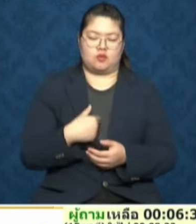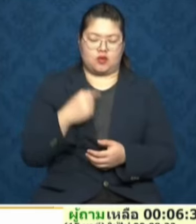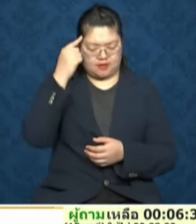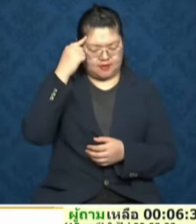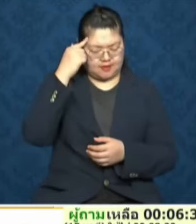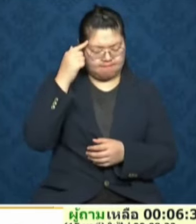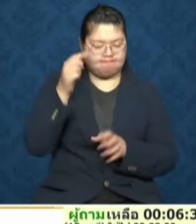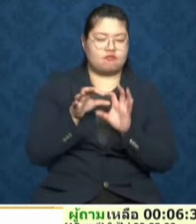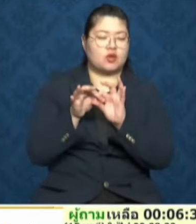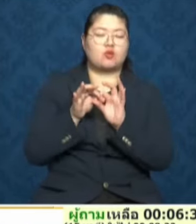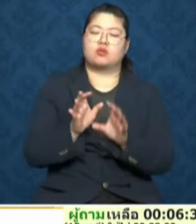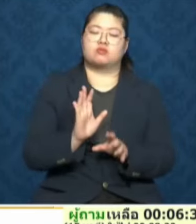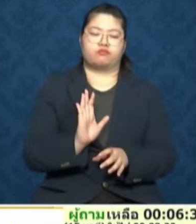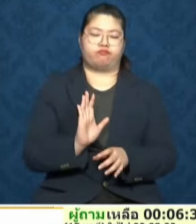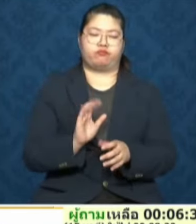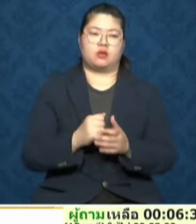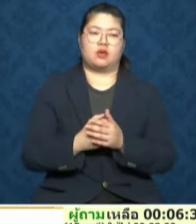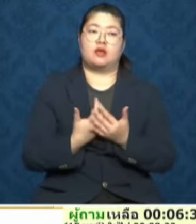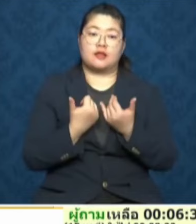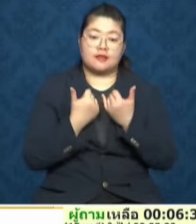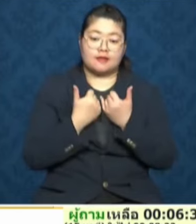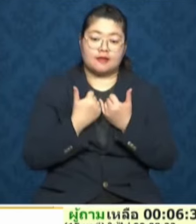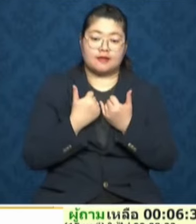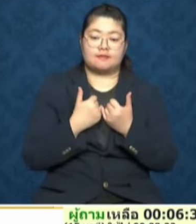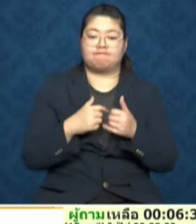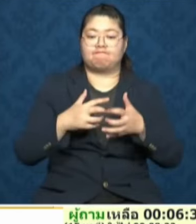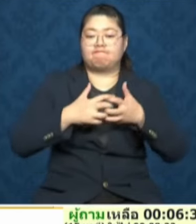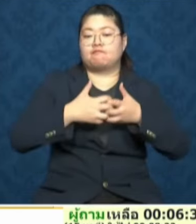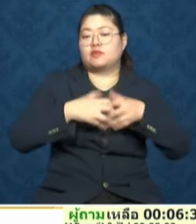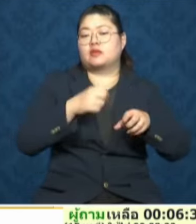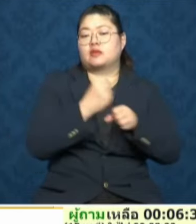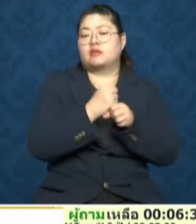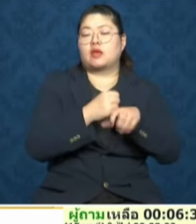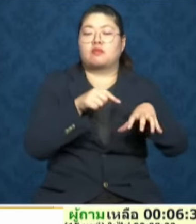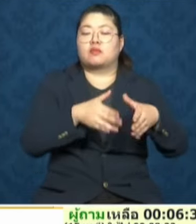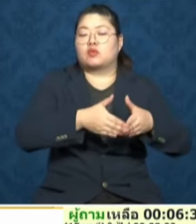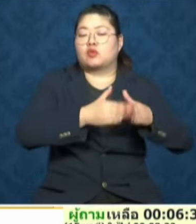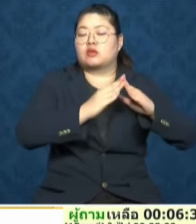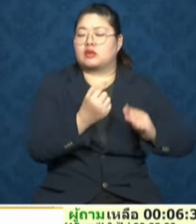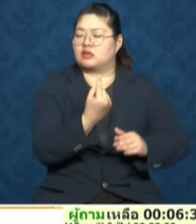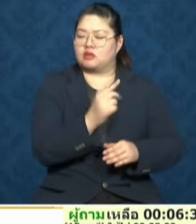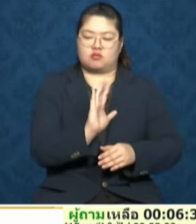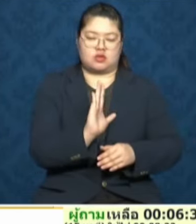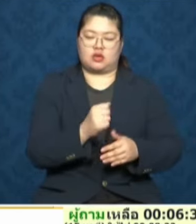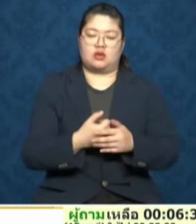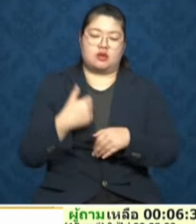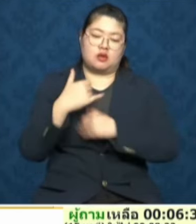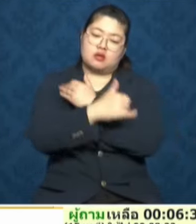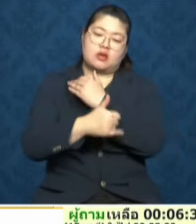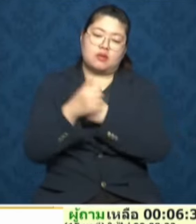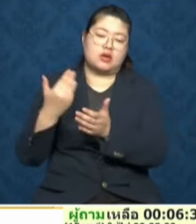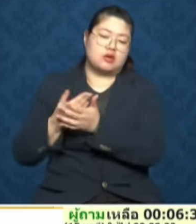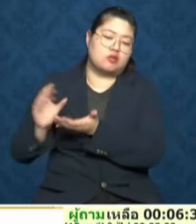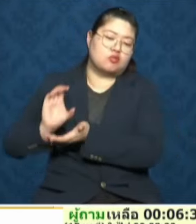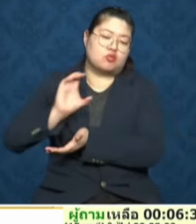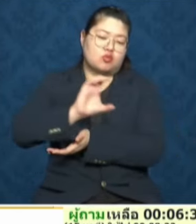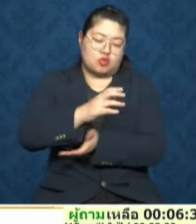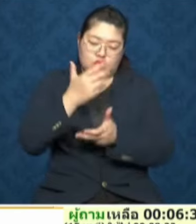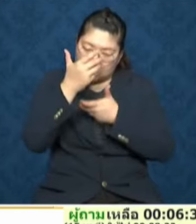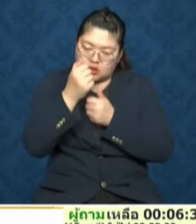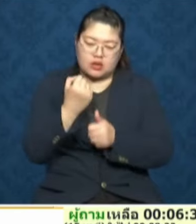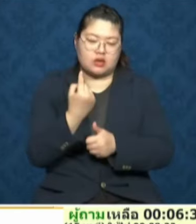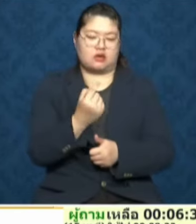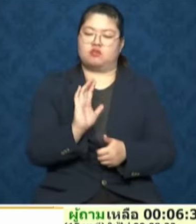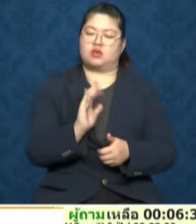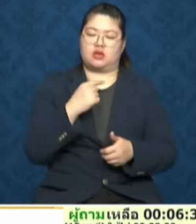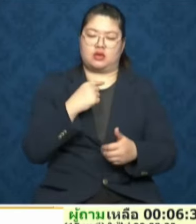ก็อยากใหทานคลายคามกัวลว่าเราไม่ได้แค่มาตงฐานกผลิตค่ะเราไม่ใช่แค่ดึงดูนัลงทุนมาเราไม่ใช่แค่ต้การ